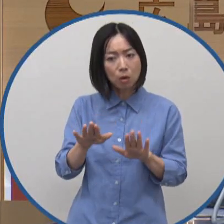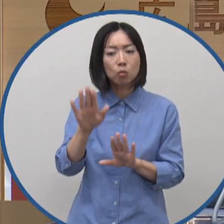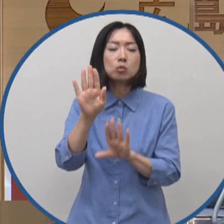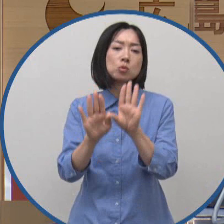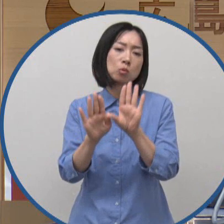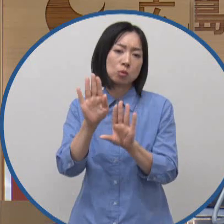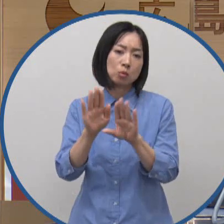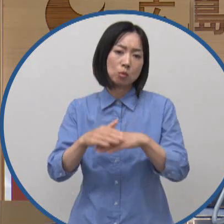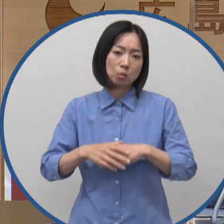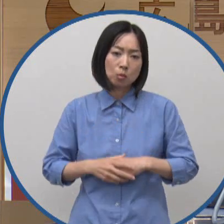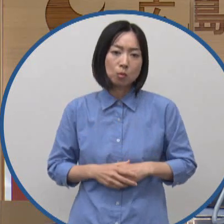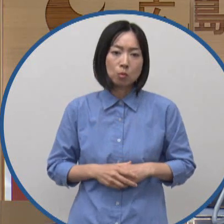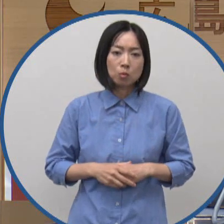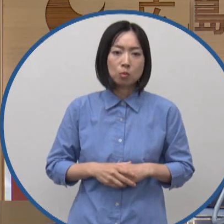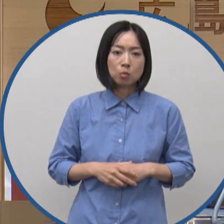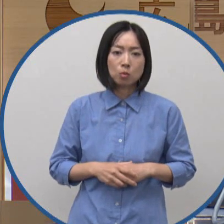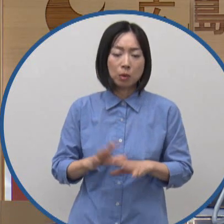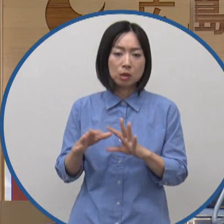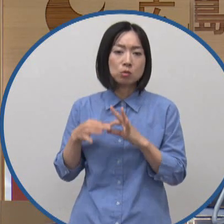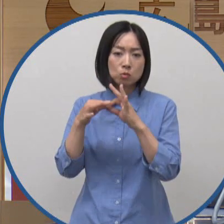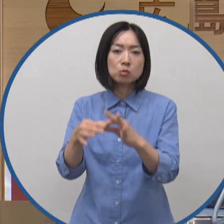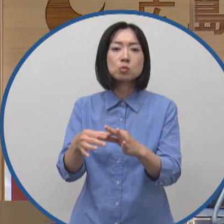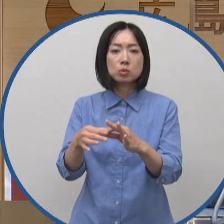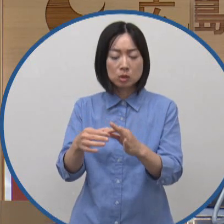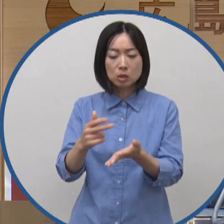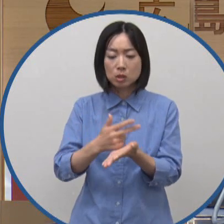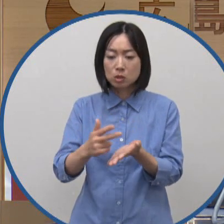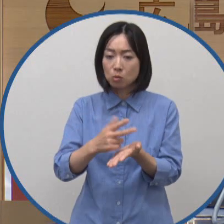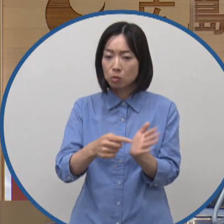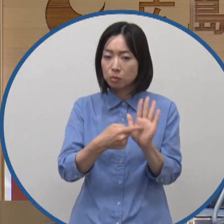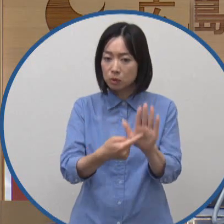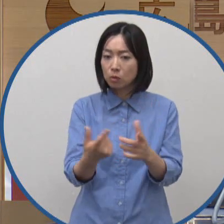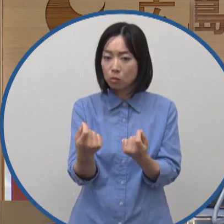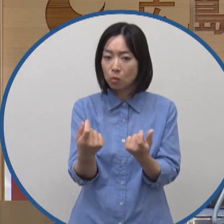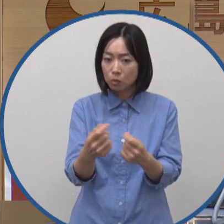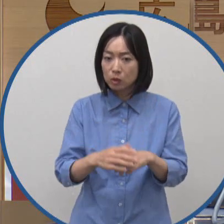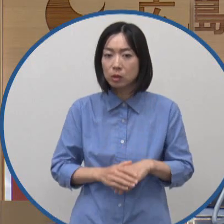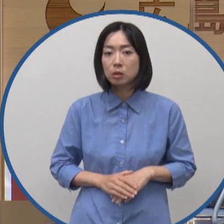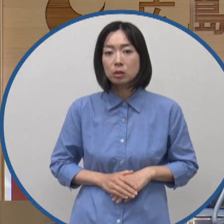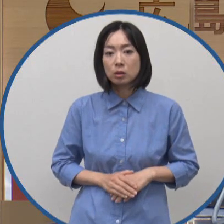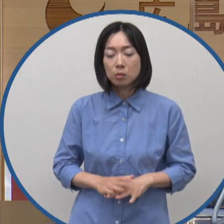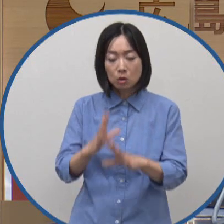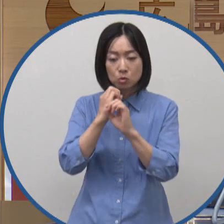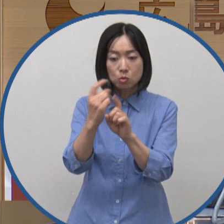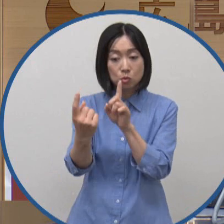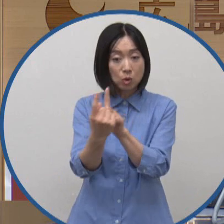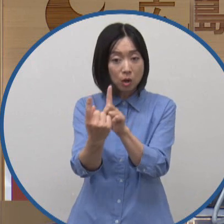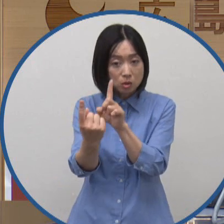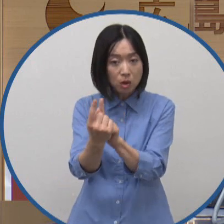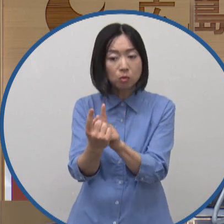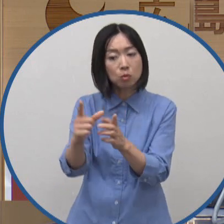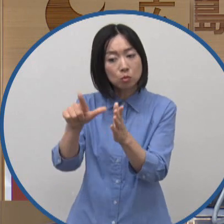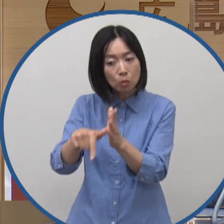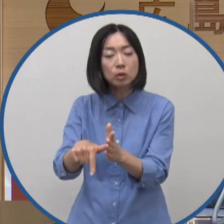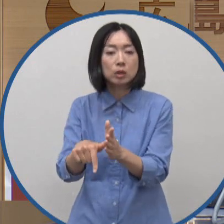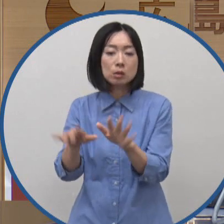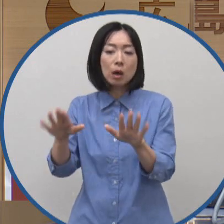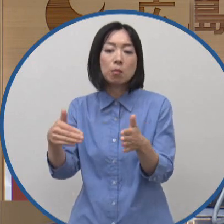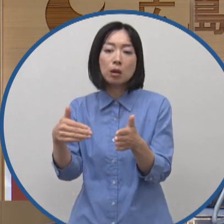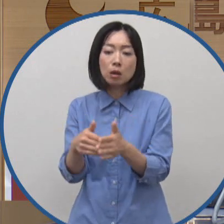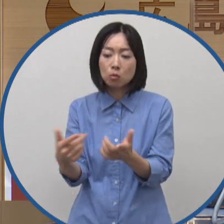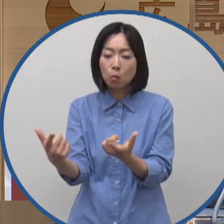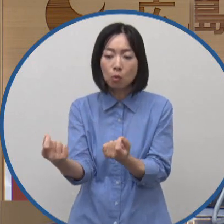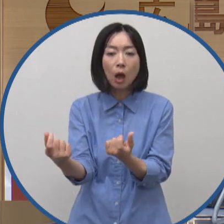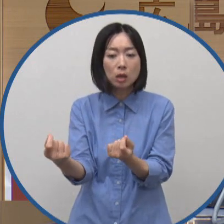。引き続き資料でお示ししましたように、これまでの集中対策時と同様のレベルま